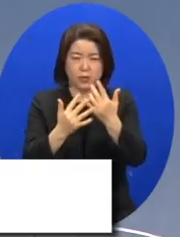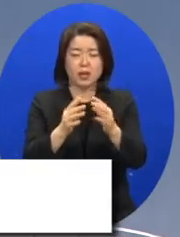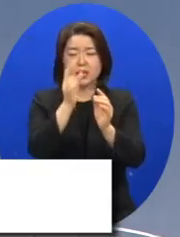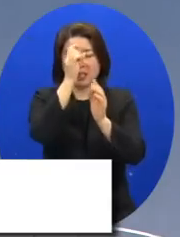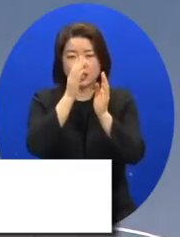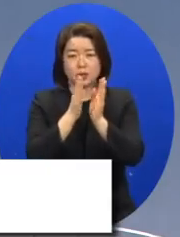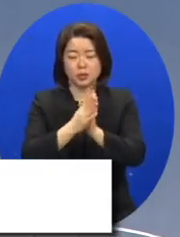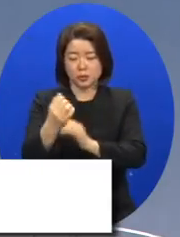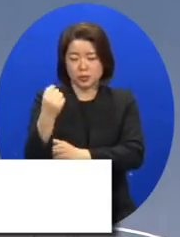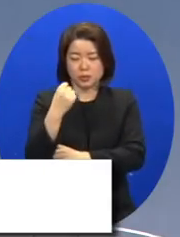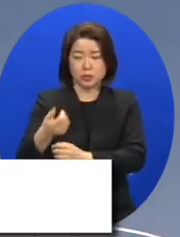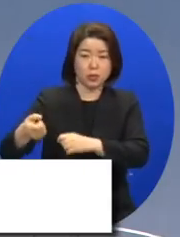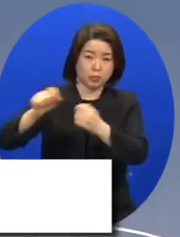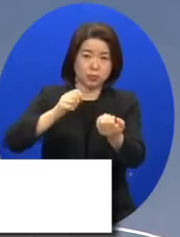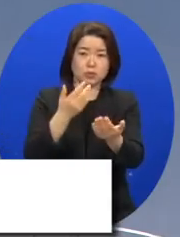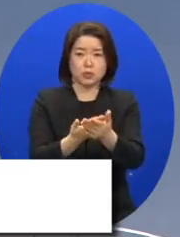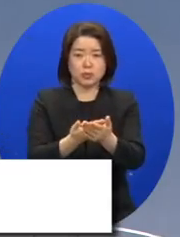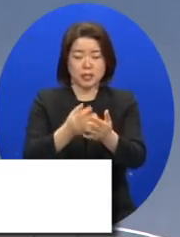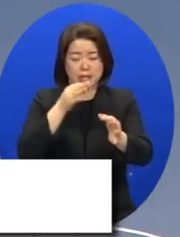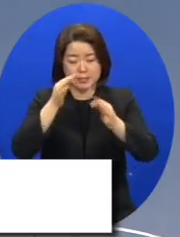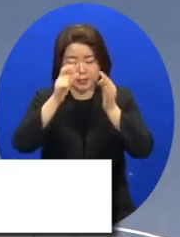가운데 부어 줄 수 있어 통성으로 기도하게 써